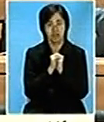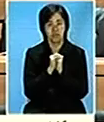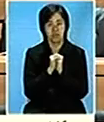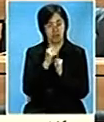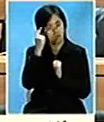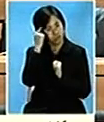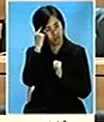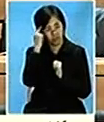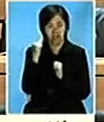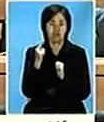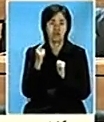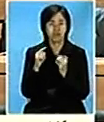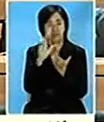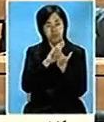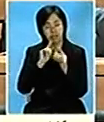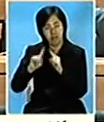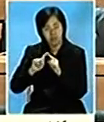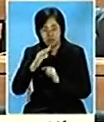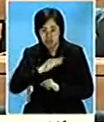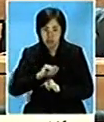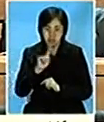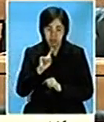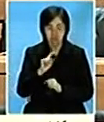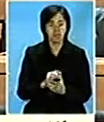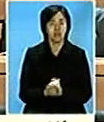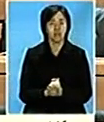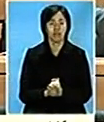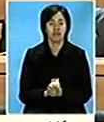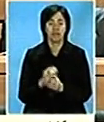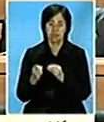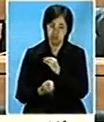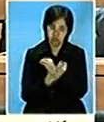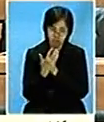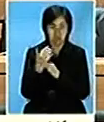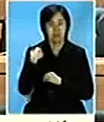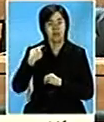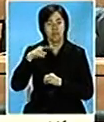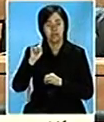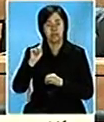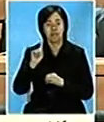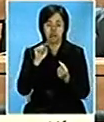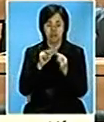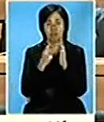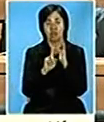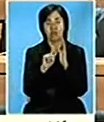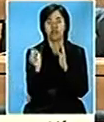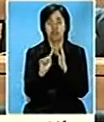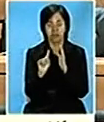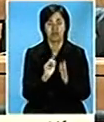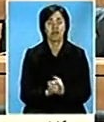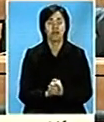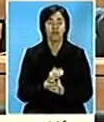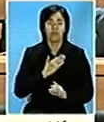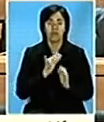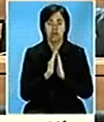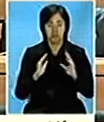คอย่างไรโอกาสและผลประโยชน์ที่จะได้ต่อจังหวัดขอนแก่นผมก็ต้องขอบพระคุณท